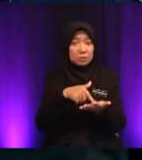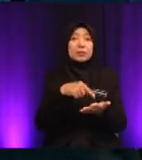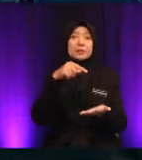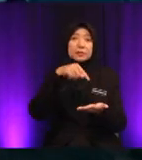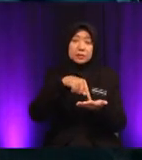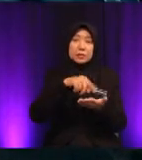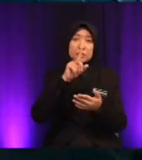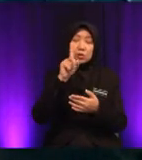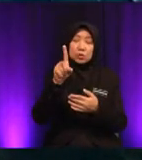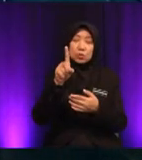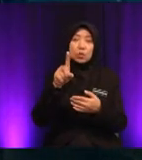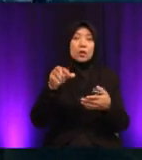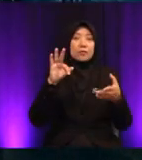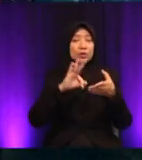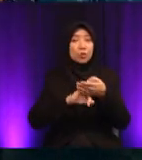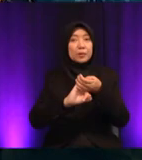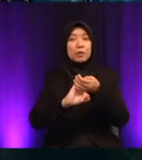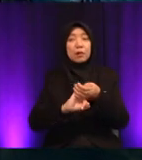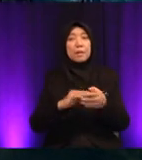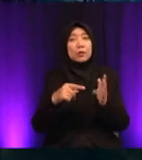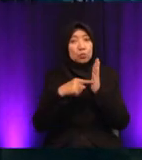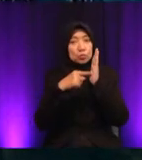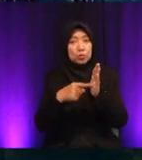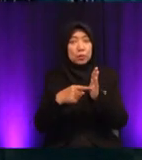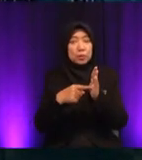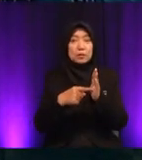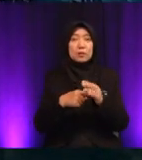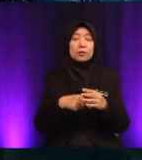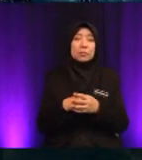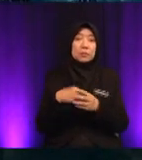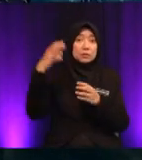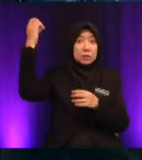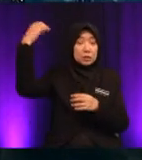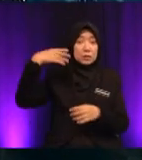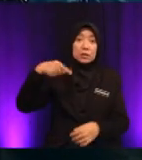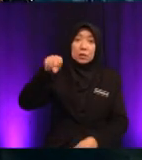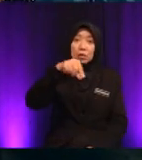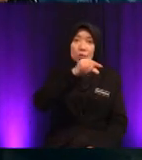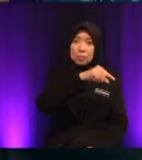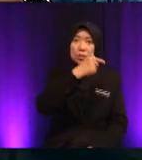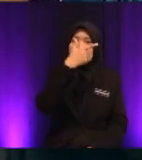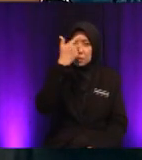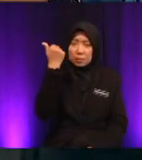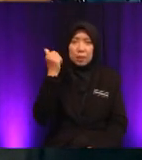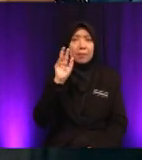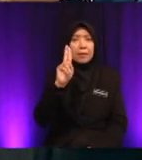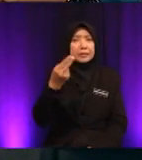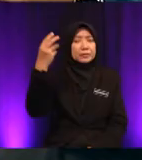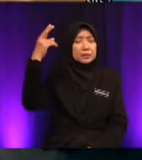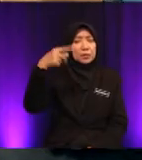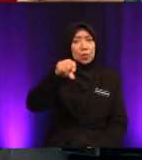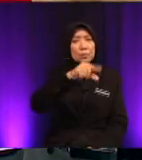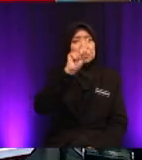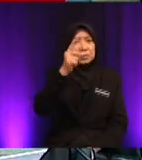fenomena yang menunjukkan bahwa cahaya ini memang bersifat gelombang hanya gelombang seperti ini